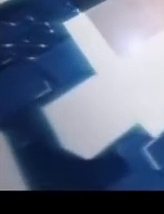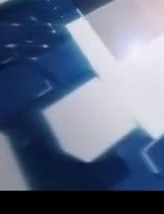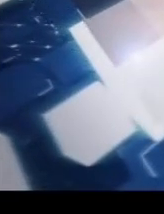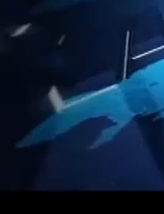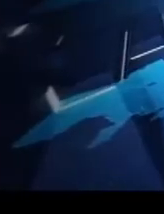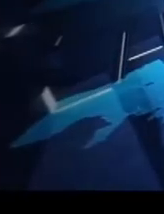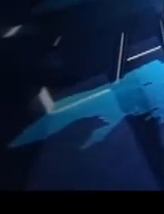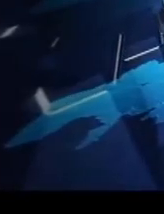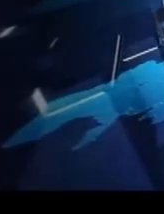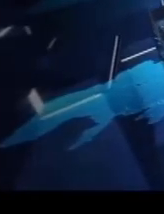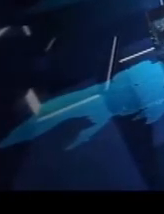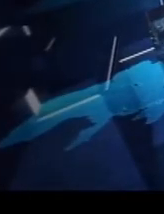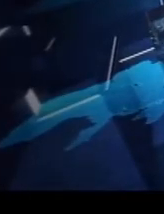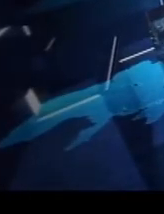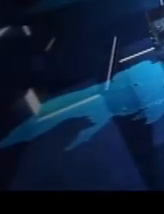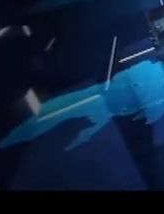вам за сьогоднішній ефір. Дякую всім, хто був із нами. Думайте, аналізуйте, робіть висновки. Побачимося.